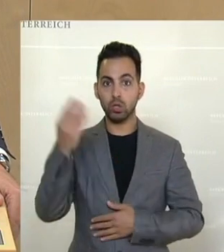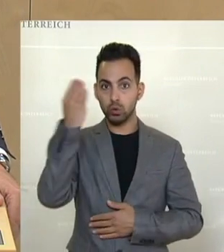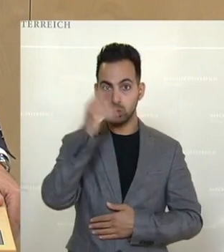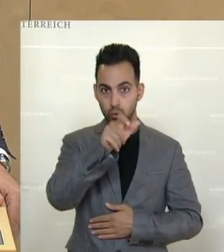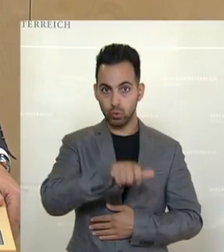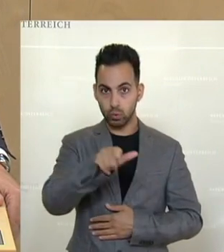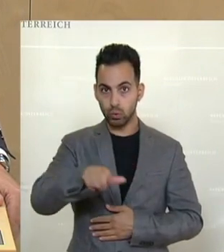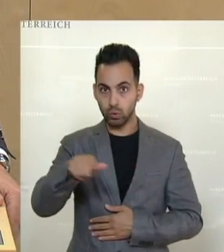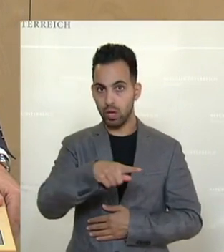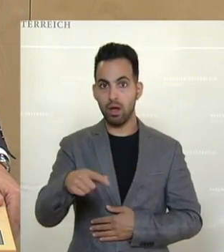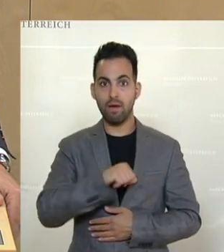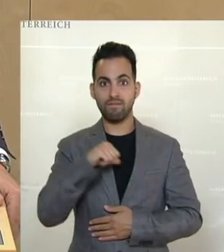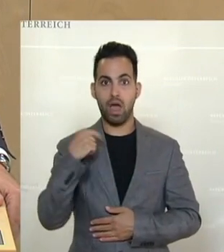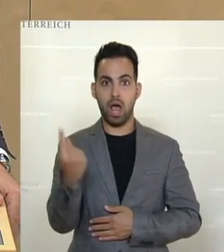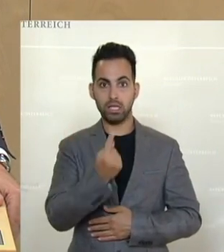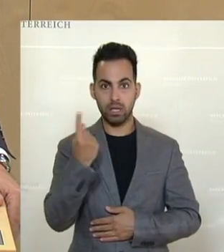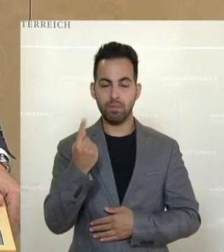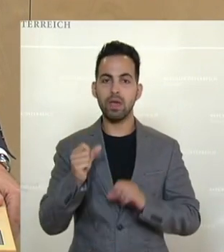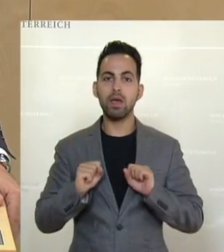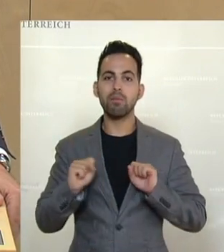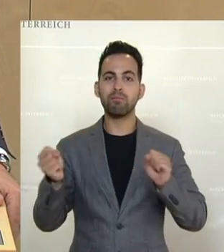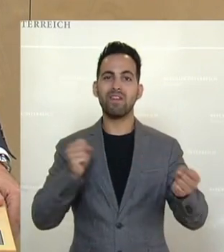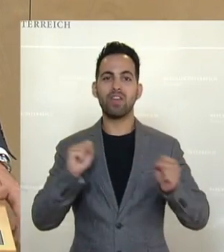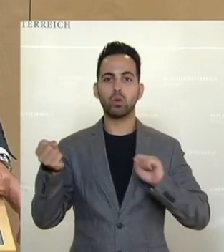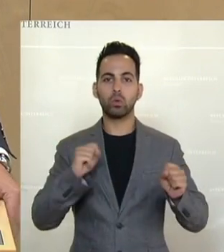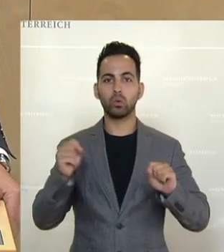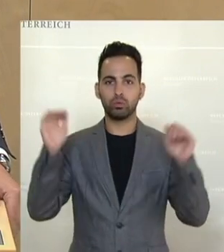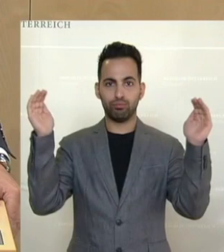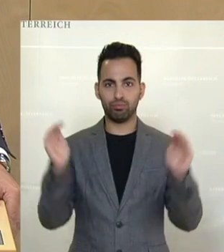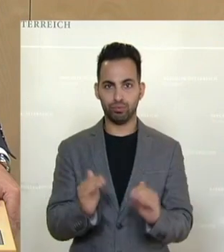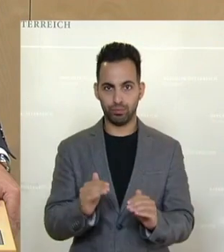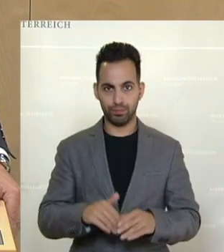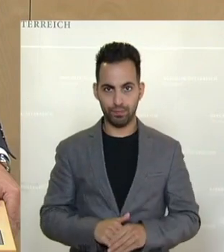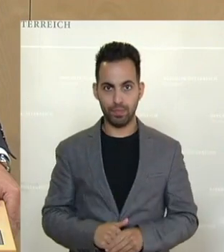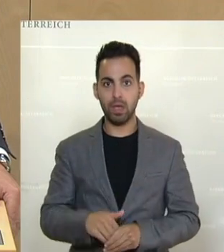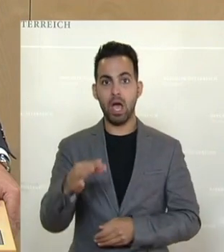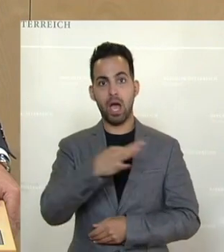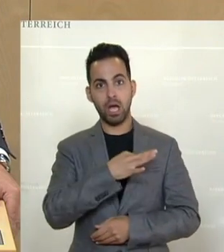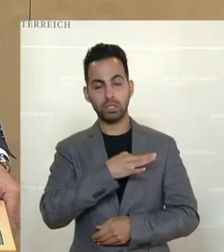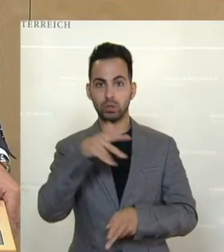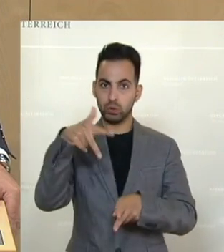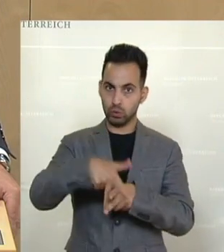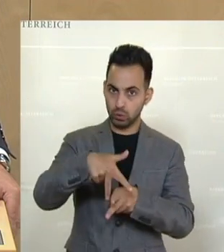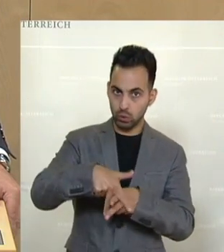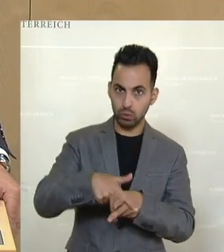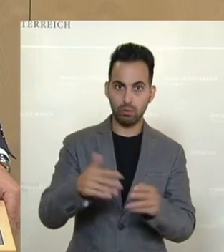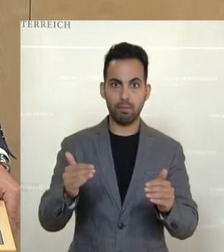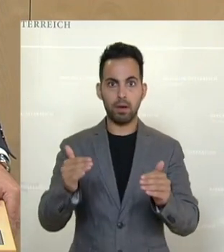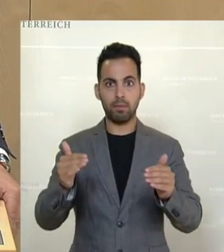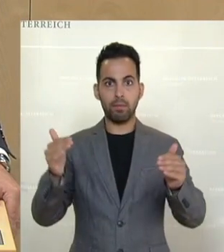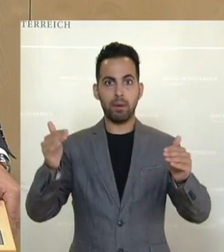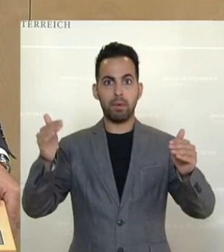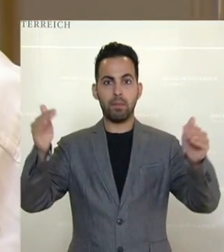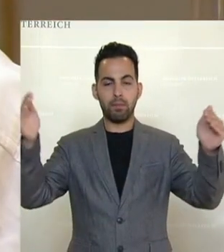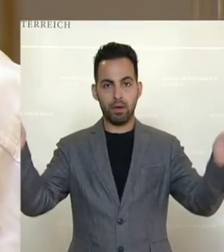sind. Bewegungsarmut war eine Folge daraus. Ängste und Störungen sind massiv gestiegen bei